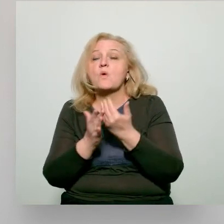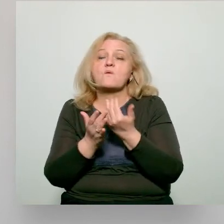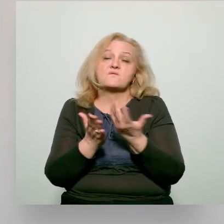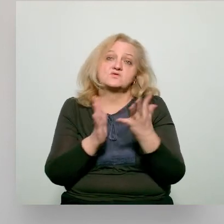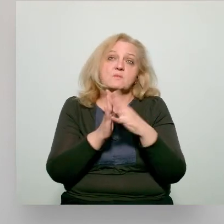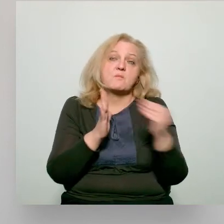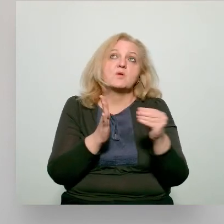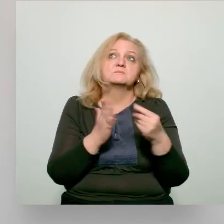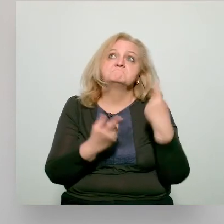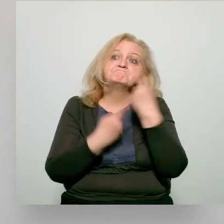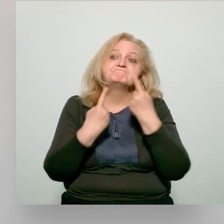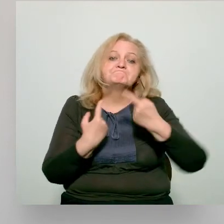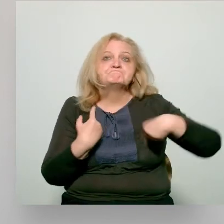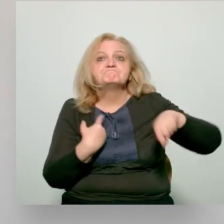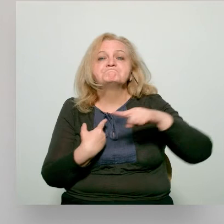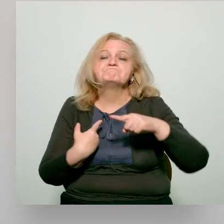jako wspólnotę